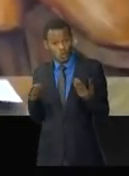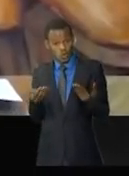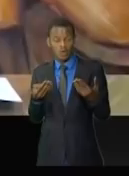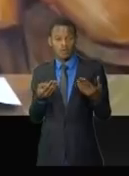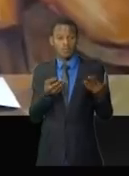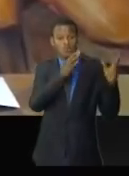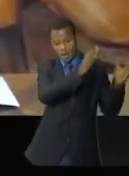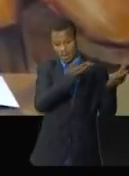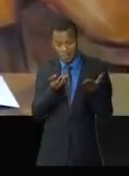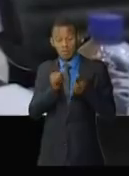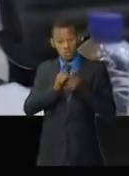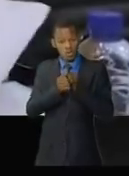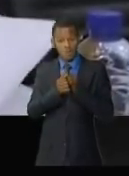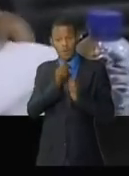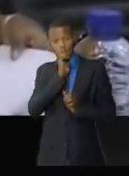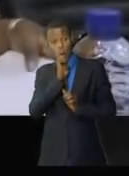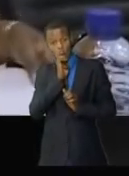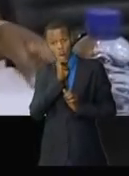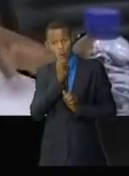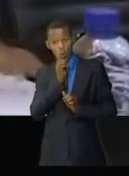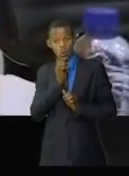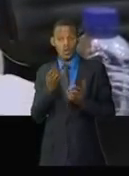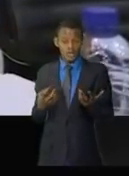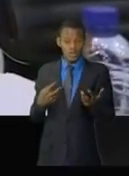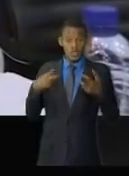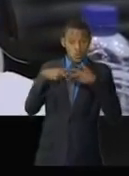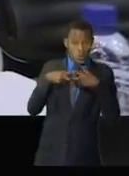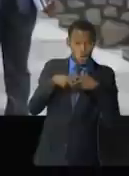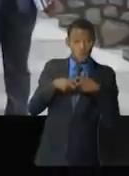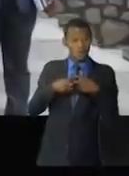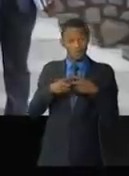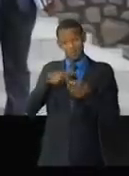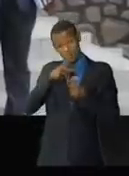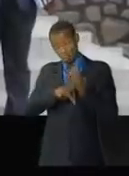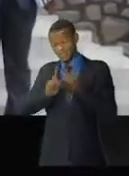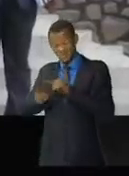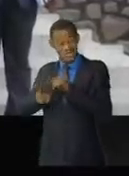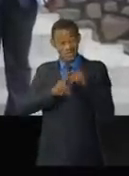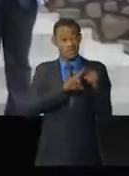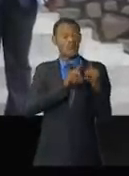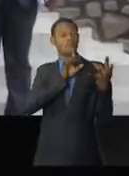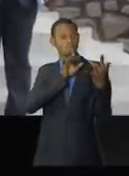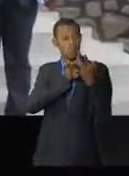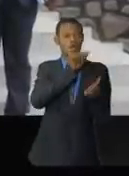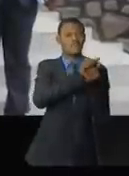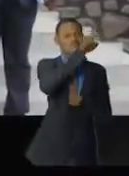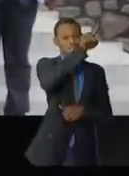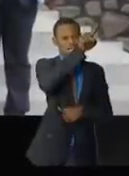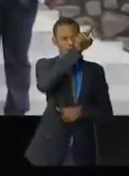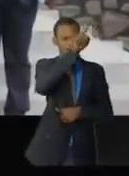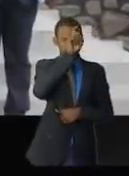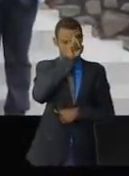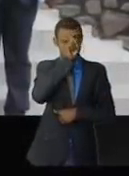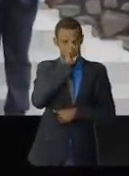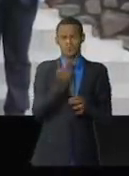l'eau. La signature, le 1er février, d'un accord portant sur la sécurisation des